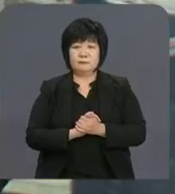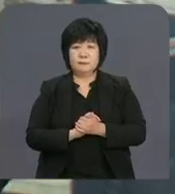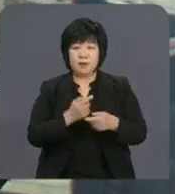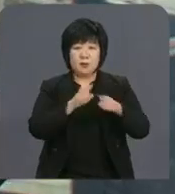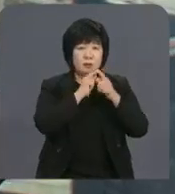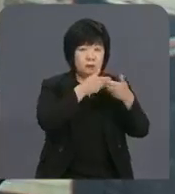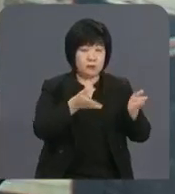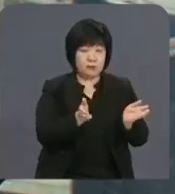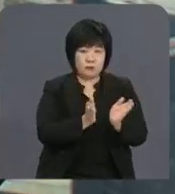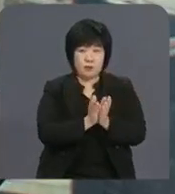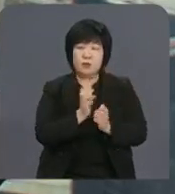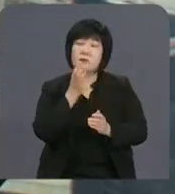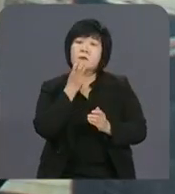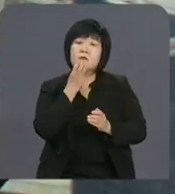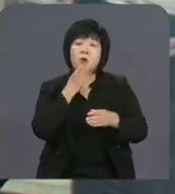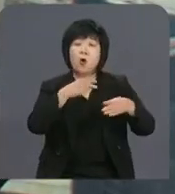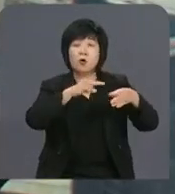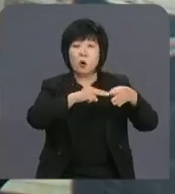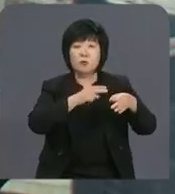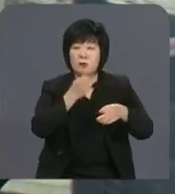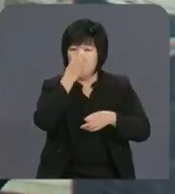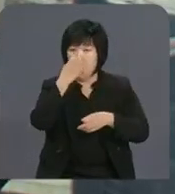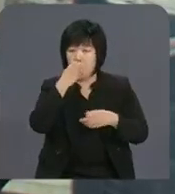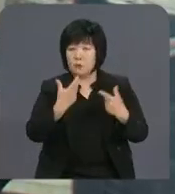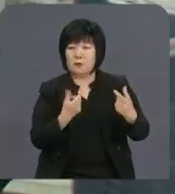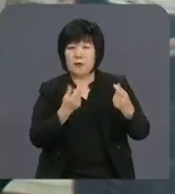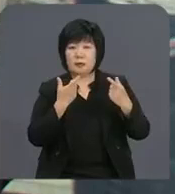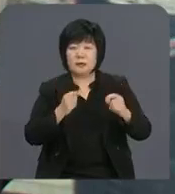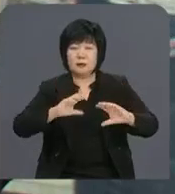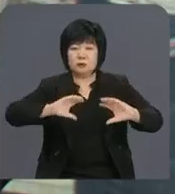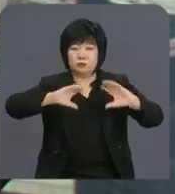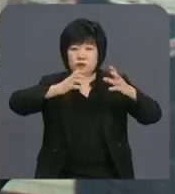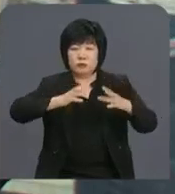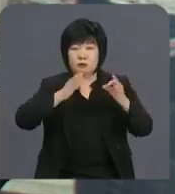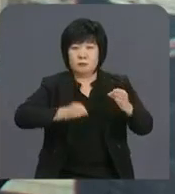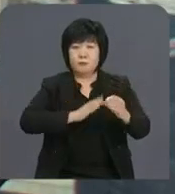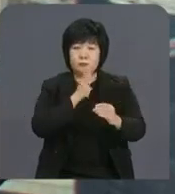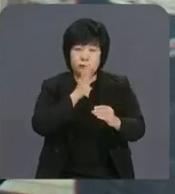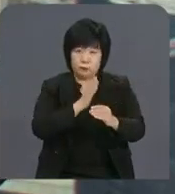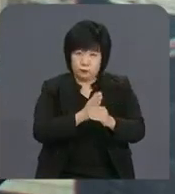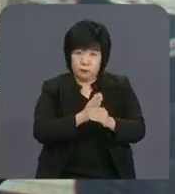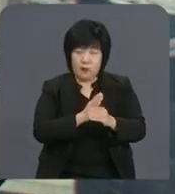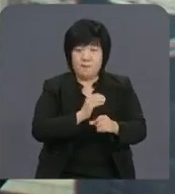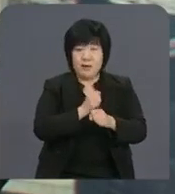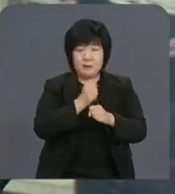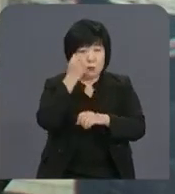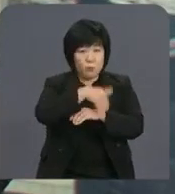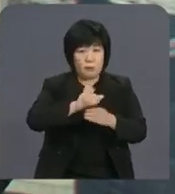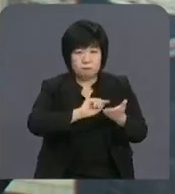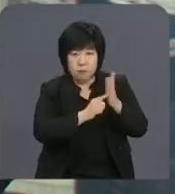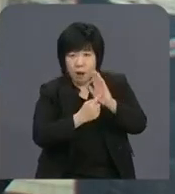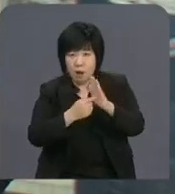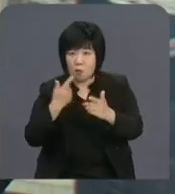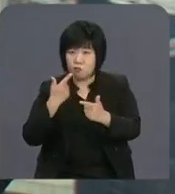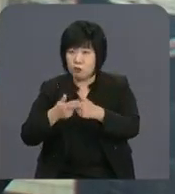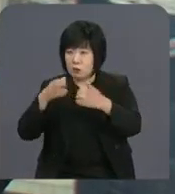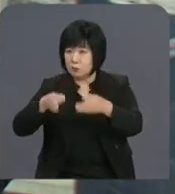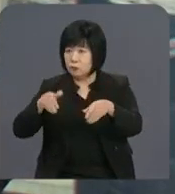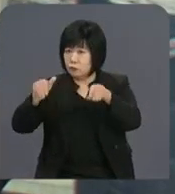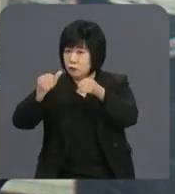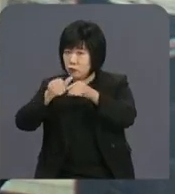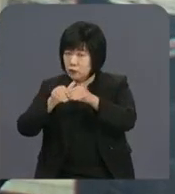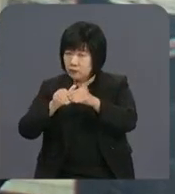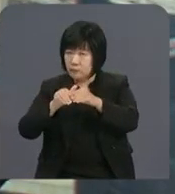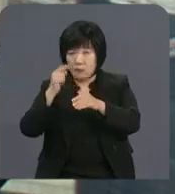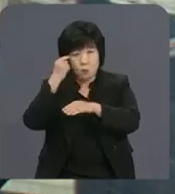더불어 민주당이 서울 여의도를 홍콩에 버금가는 국제금융 중심지로 만들겠다는 계획을 내렸는데 부산 금융중심지 에